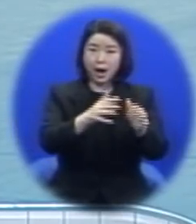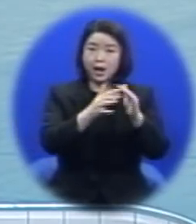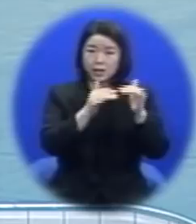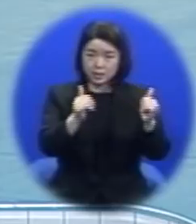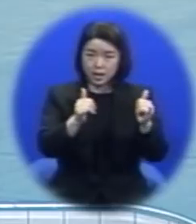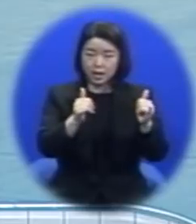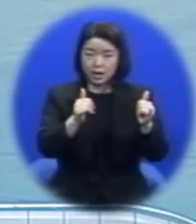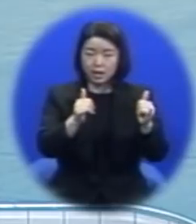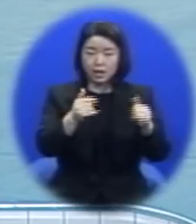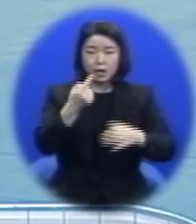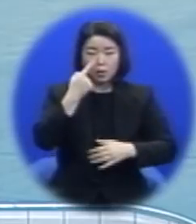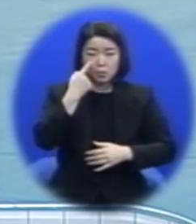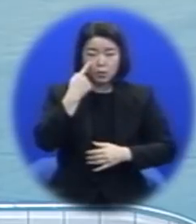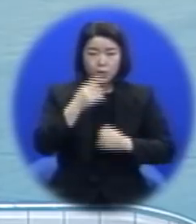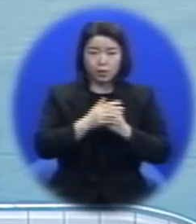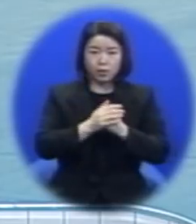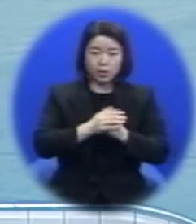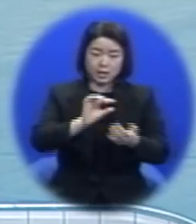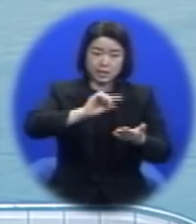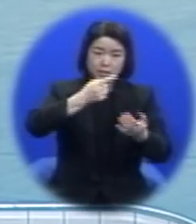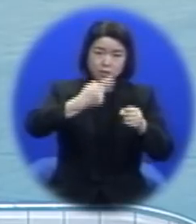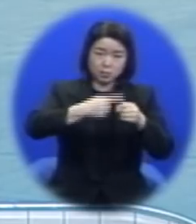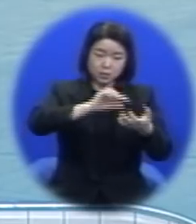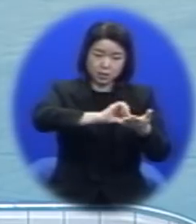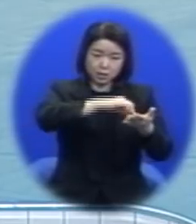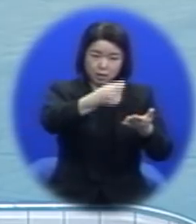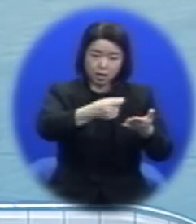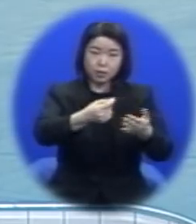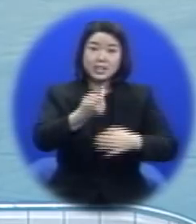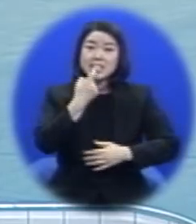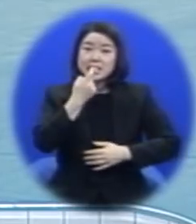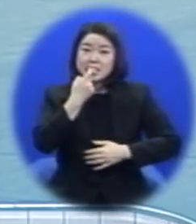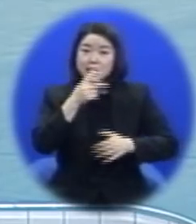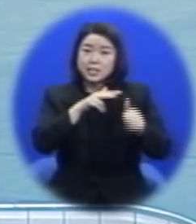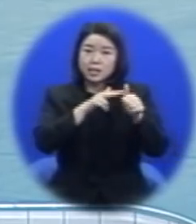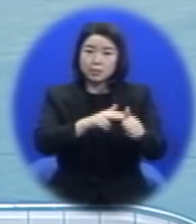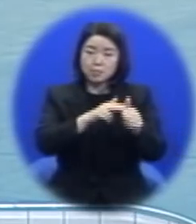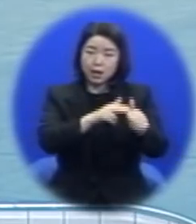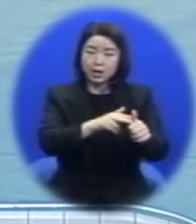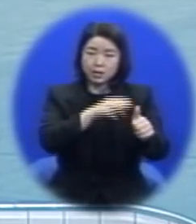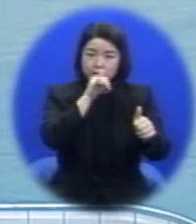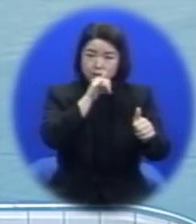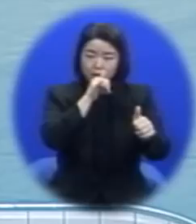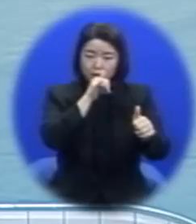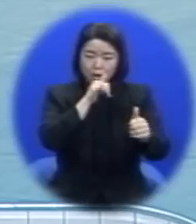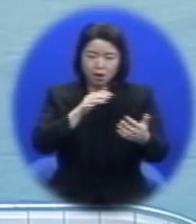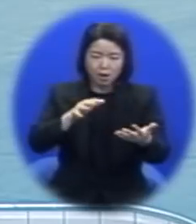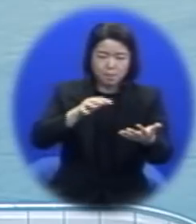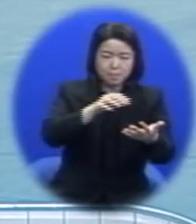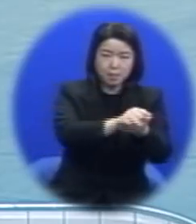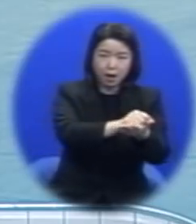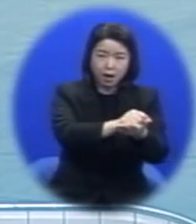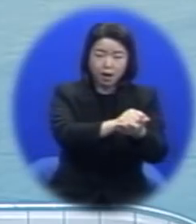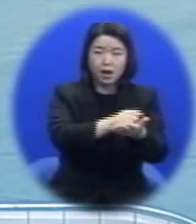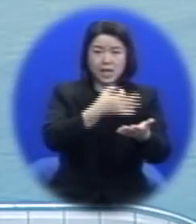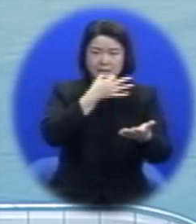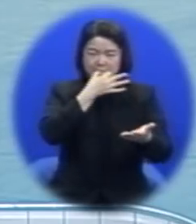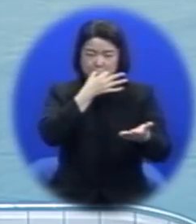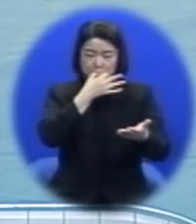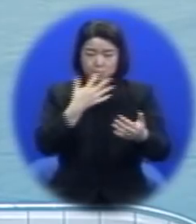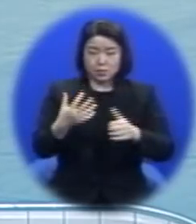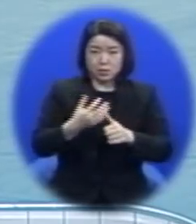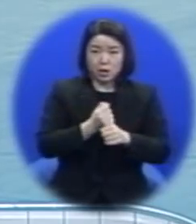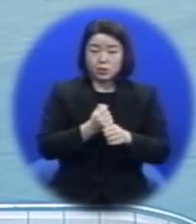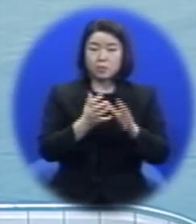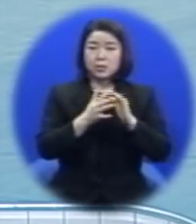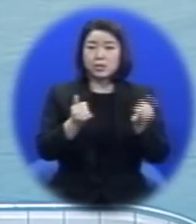봉인이 떼어지고 흰 말을 탄 자가 나타납니다. 그는 정복 욕에 사로잡혀 있는 사람을 상징하는 것입니다.